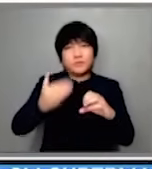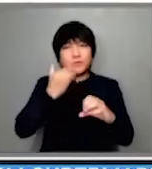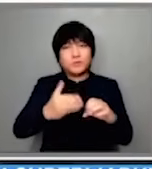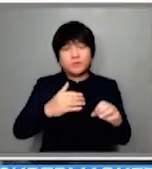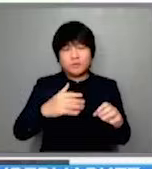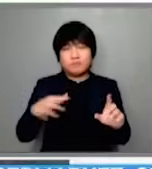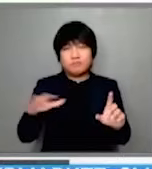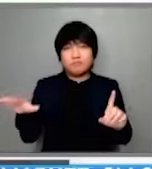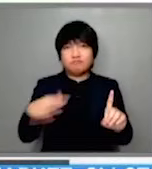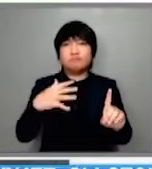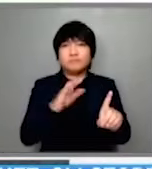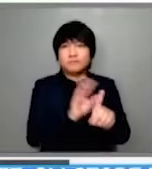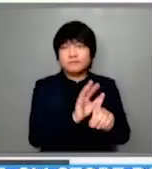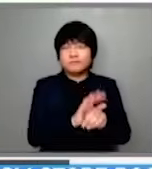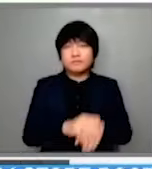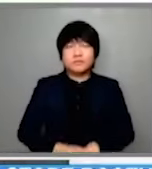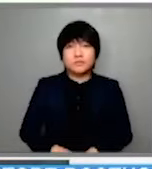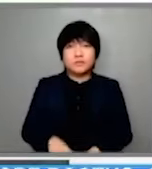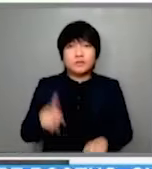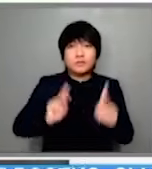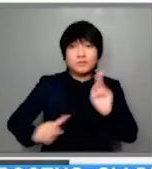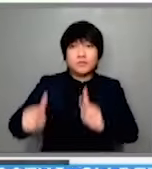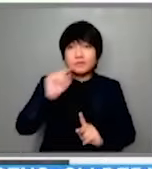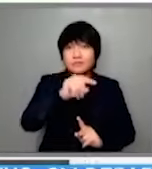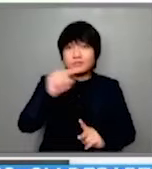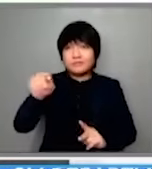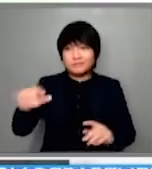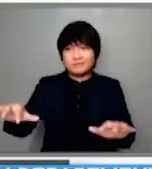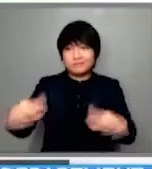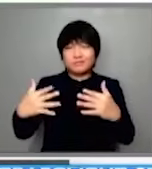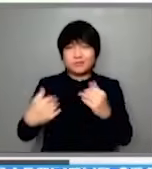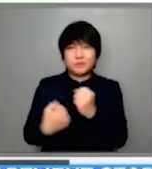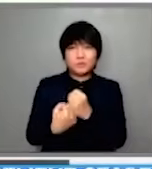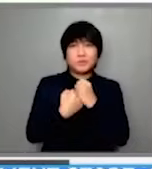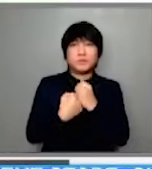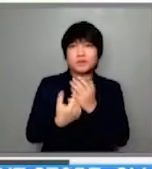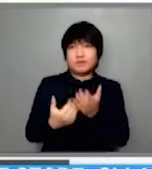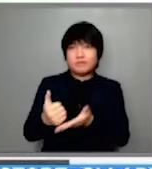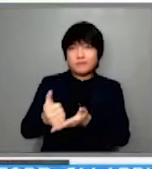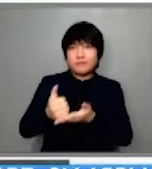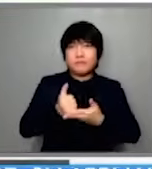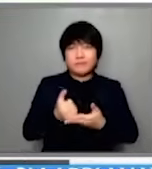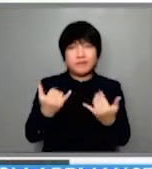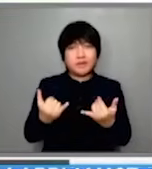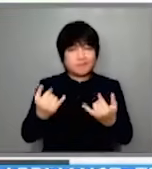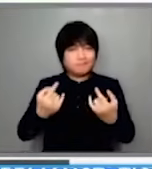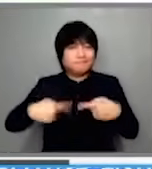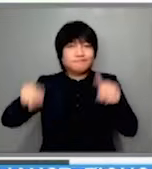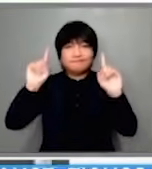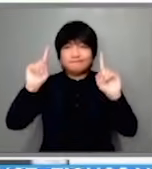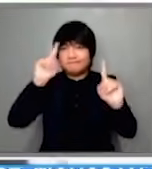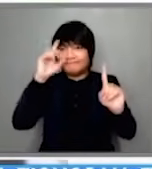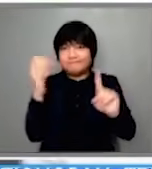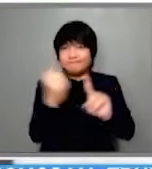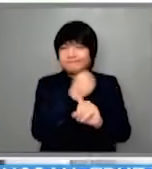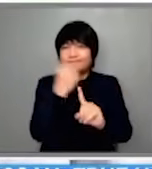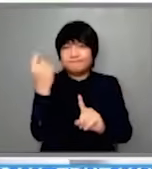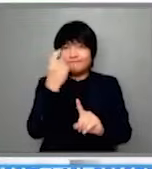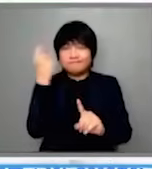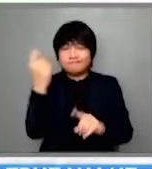tao ay nararating natin kung saan tayo nahandoon ngayon. Walang ibang dahilan